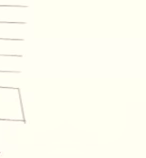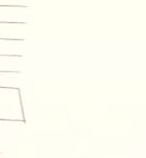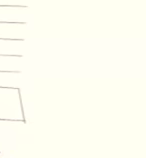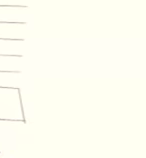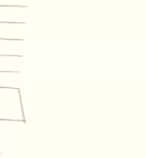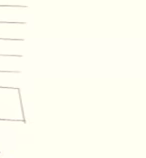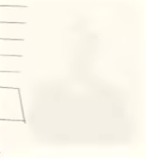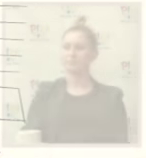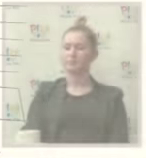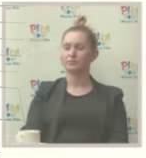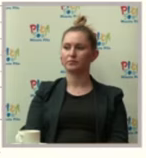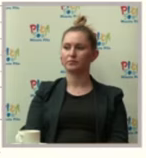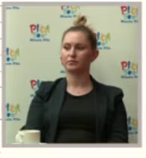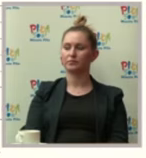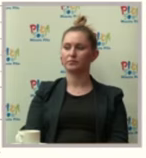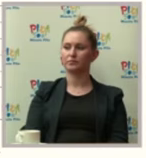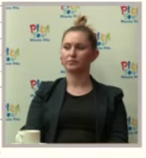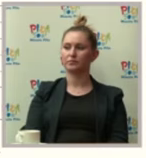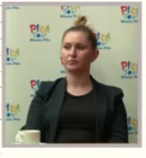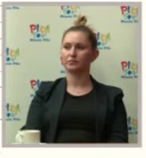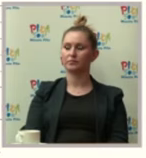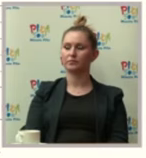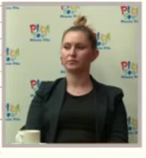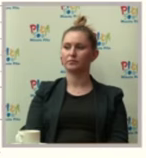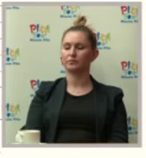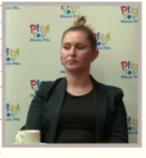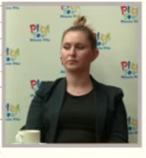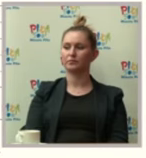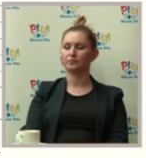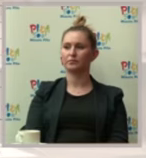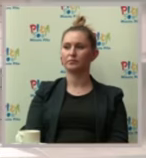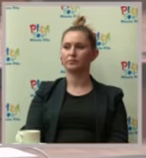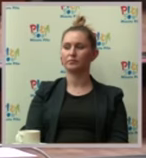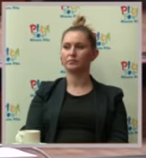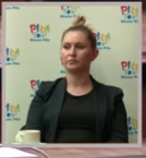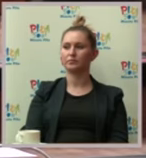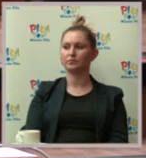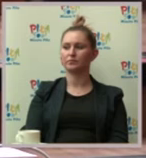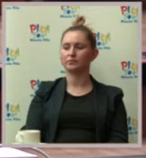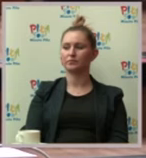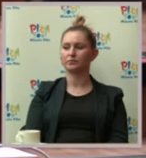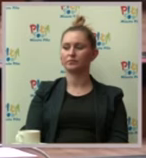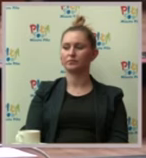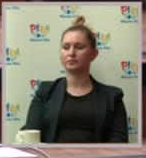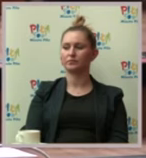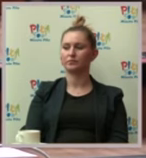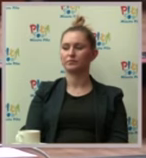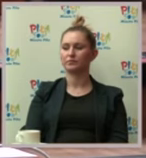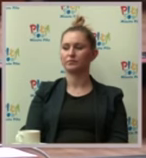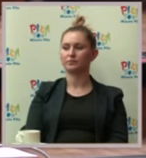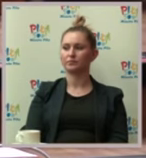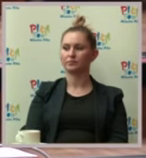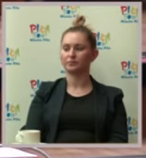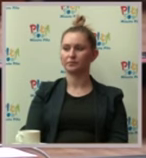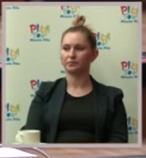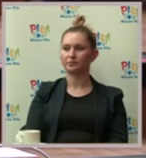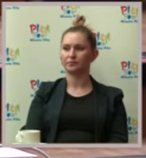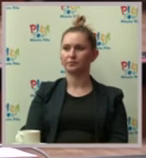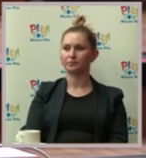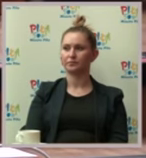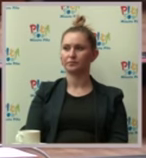niektóre rodziny mają jedno dziecko, bądź dwoje, niektóre mają w pieczy zastępczej kilkoro dzieci, w związku z tym wsparcie i pomoc